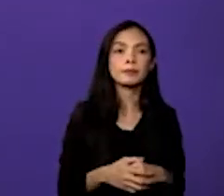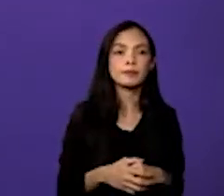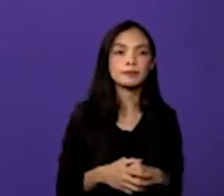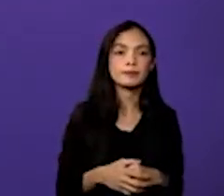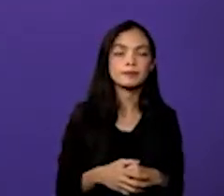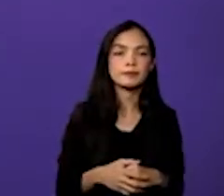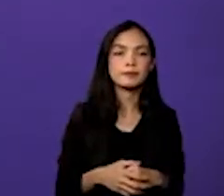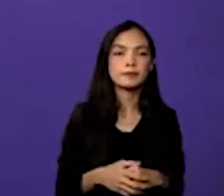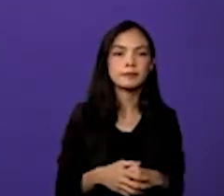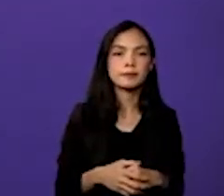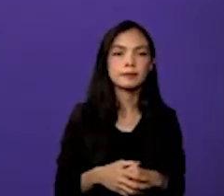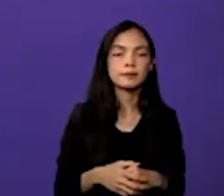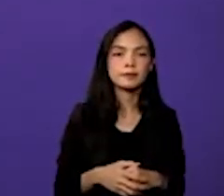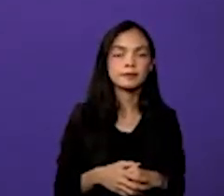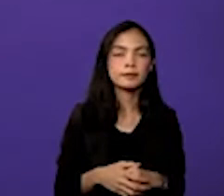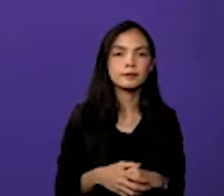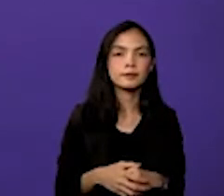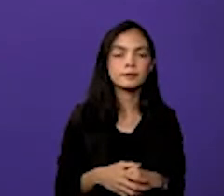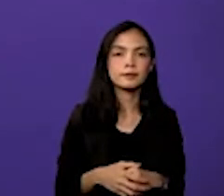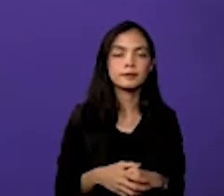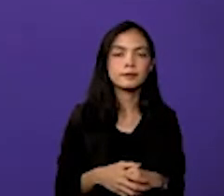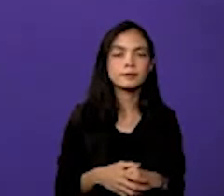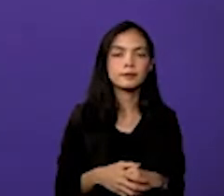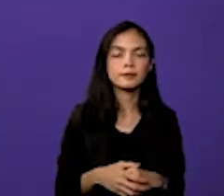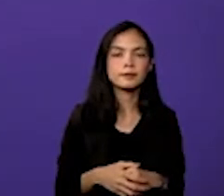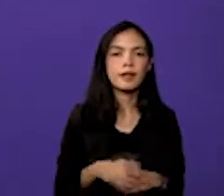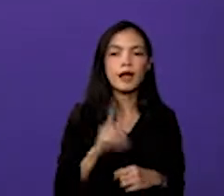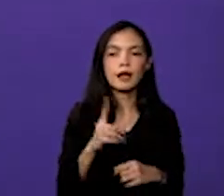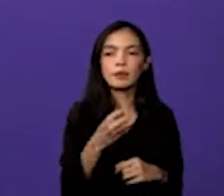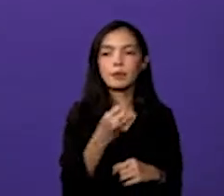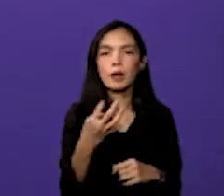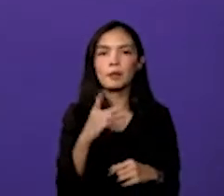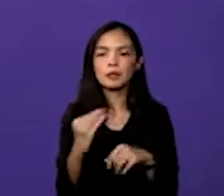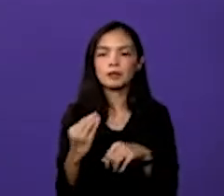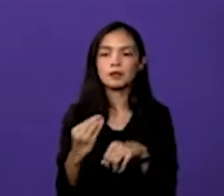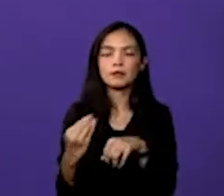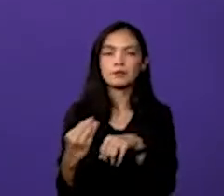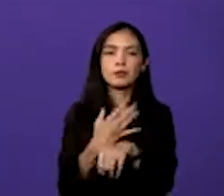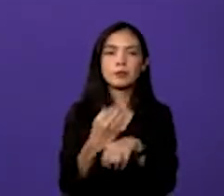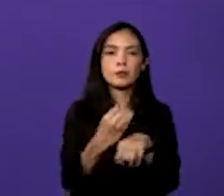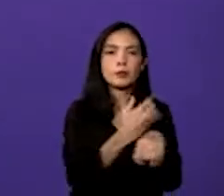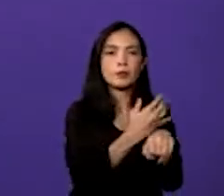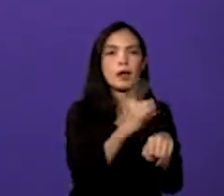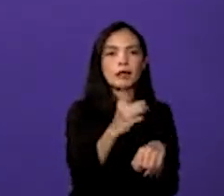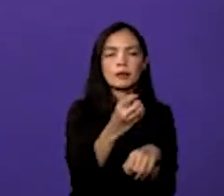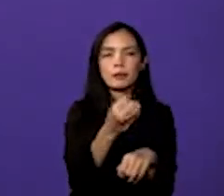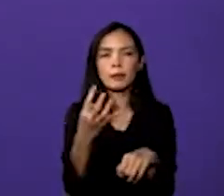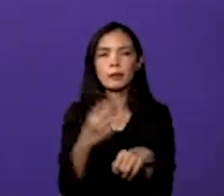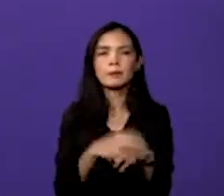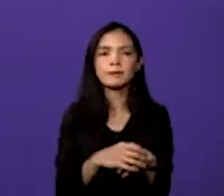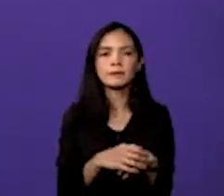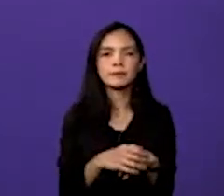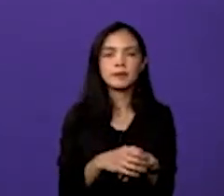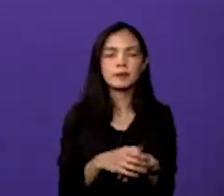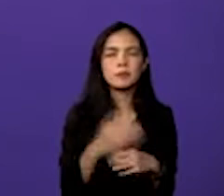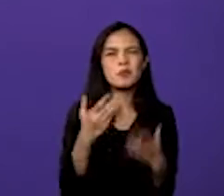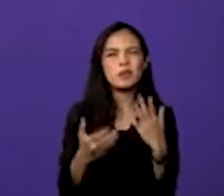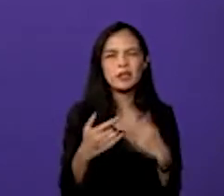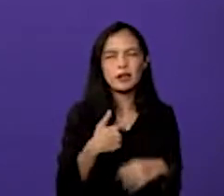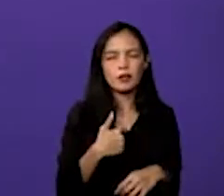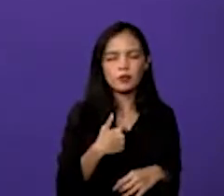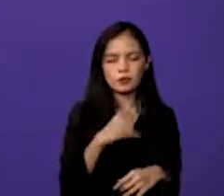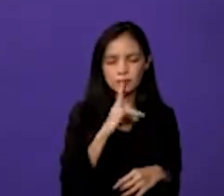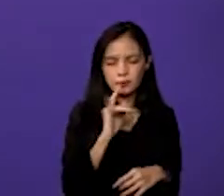ee dipengaruhi beberapa faktor gitu kalau saya sih paling ee apa ya